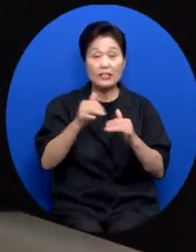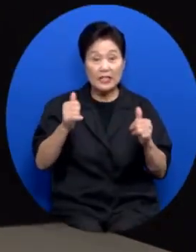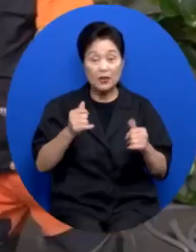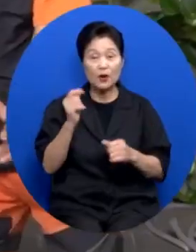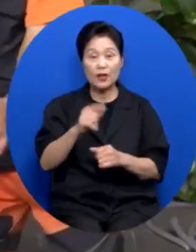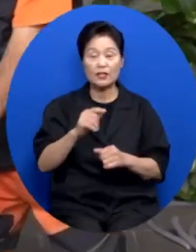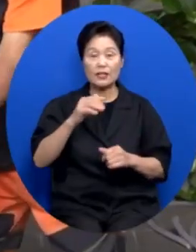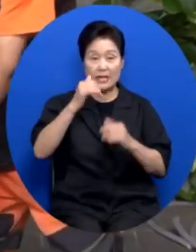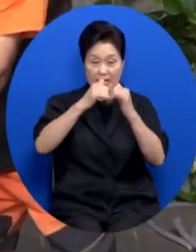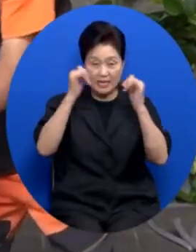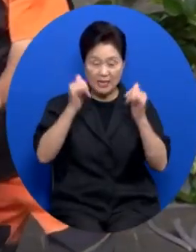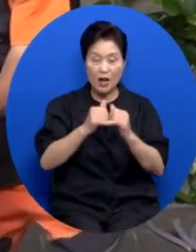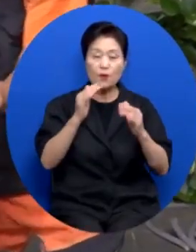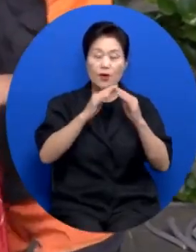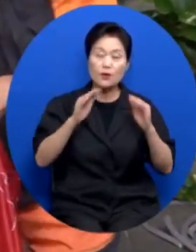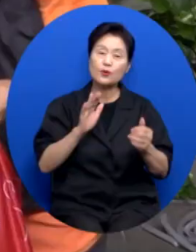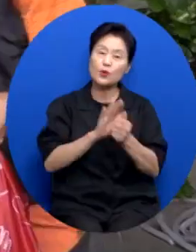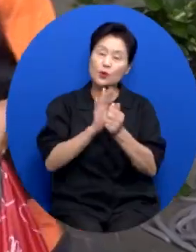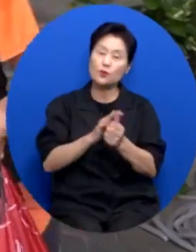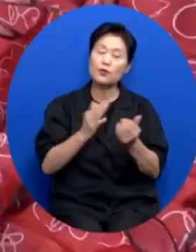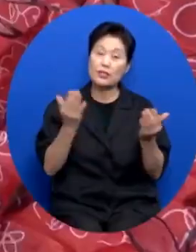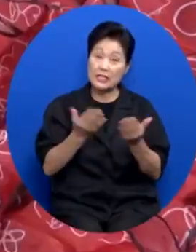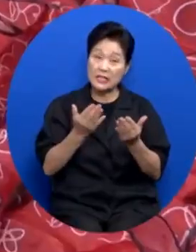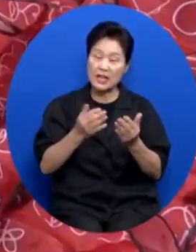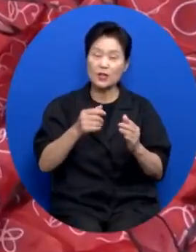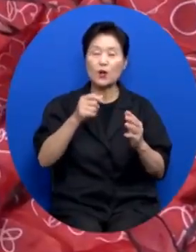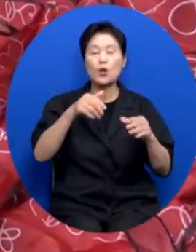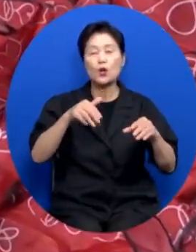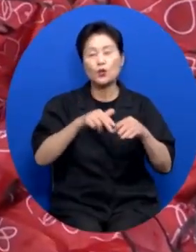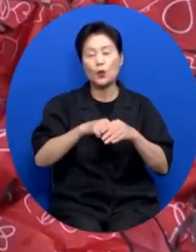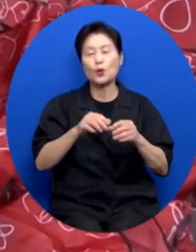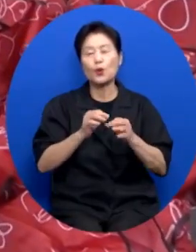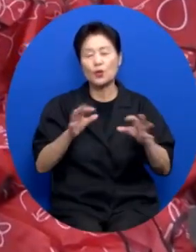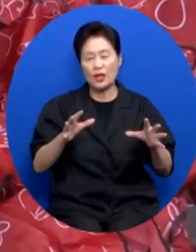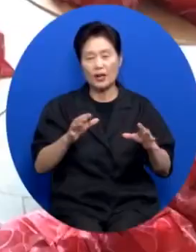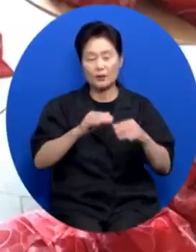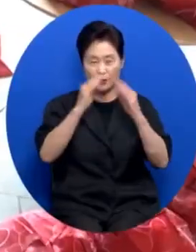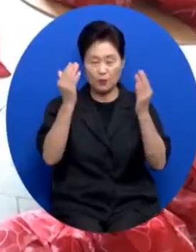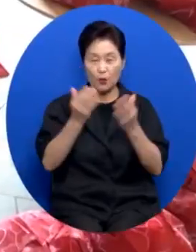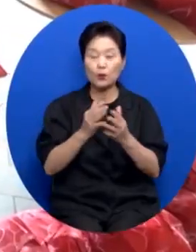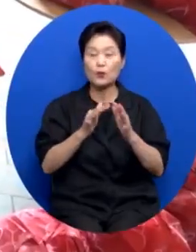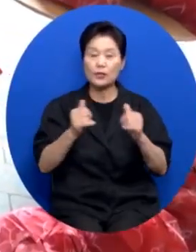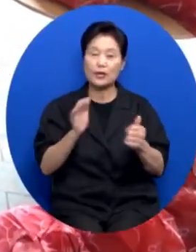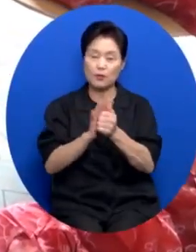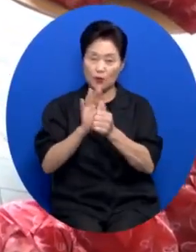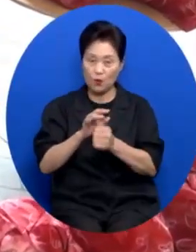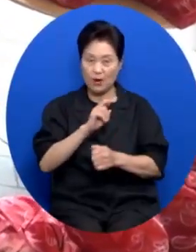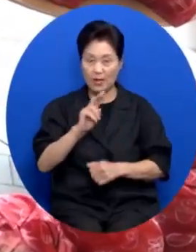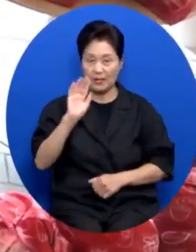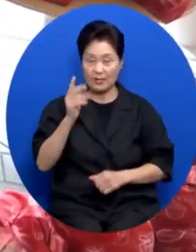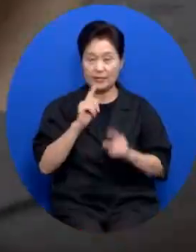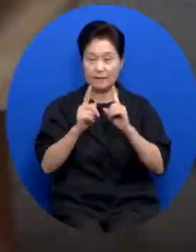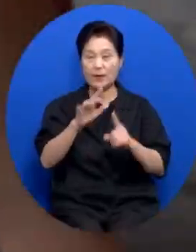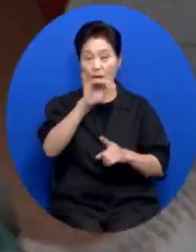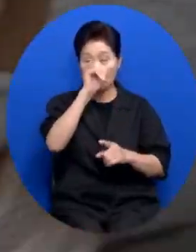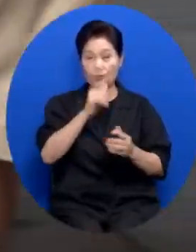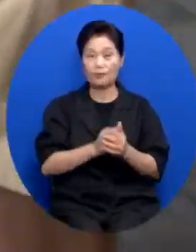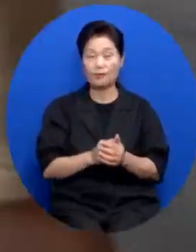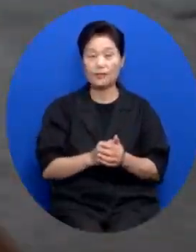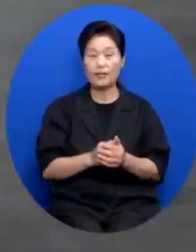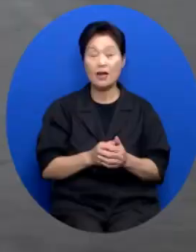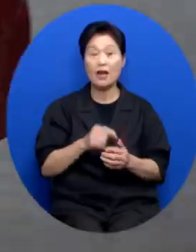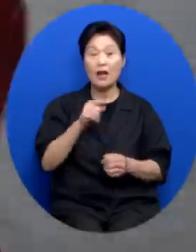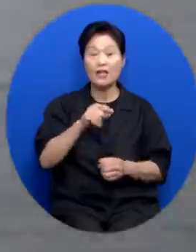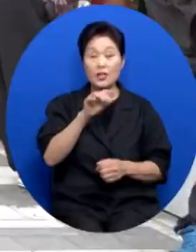우리 사회의 이웃을 돕는 일은 종교를 초월해 나서야 한다며 소외된 이웃에게 사랑을 나누기 위한 장소로